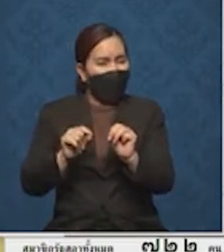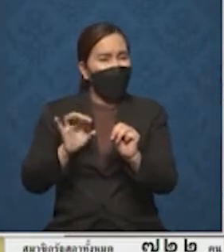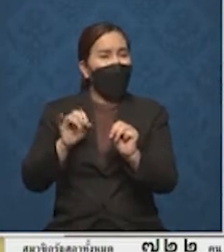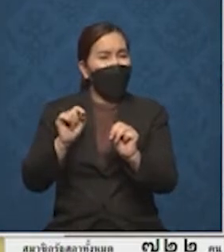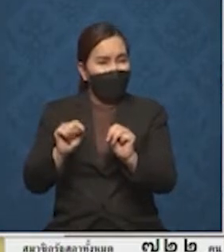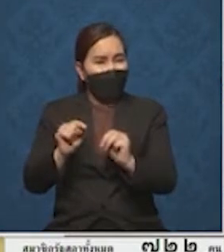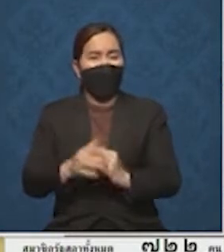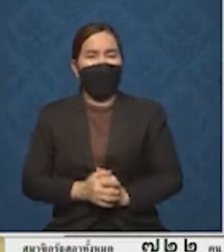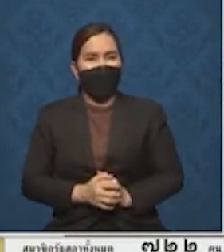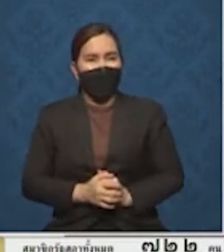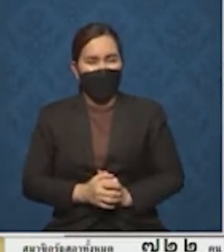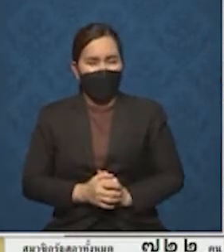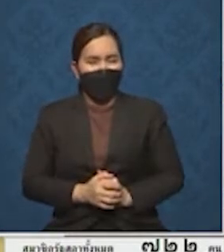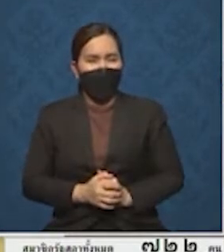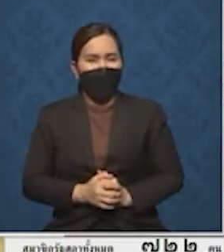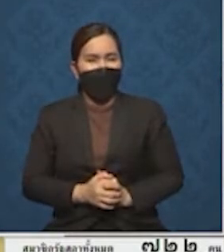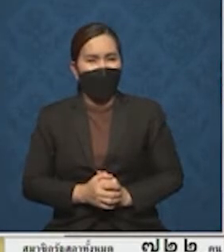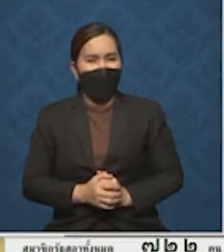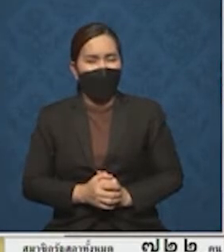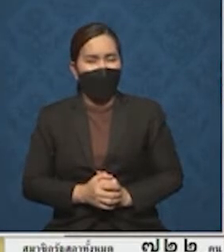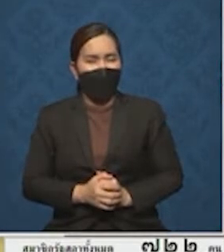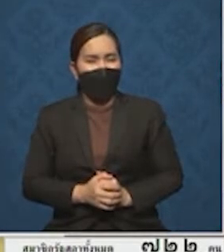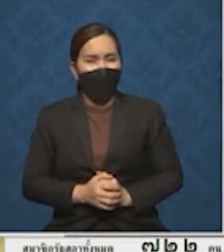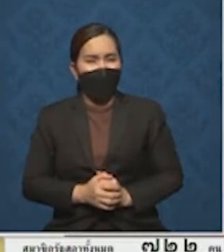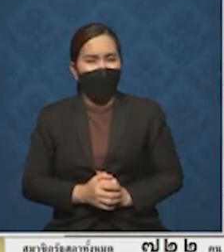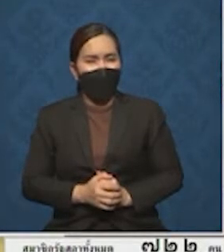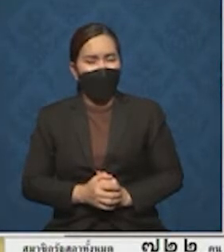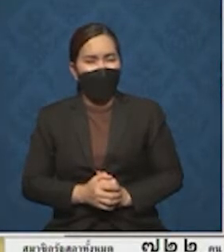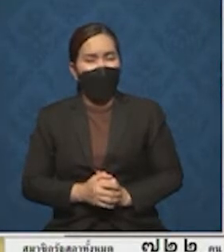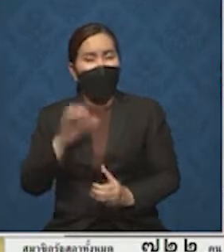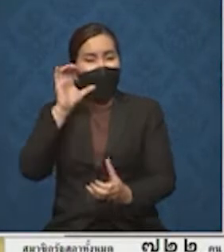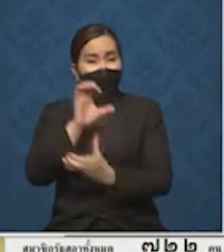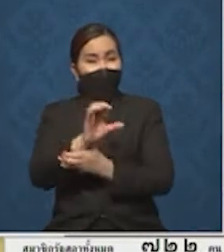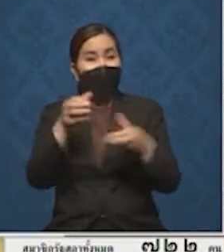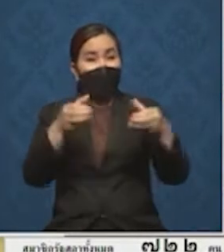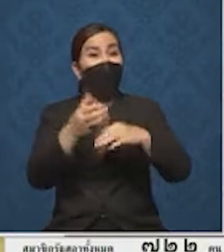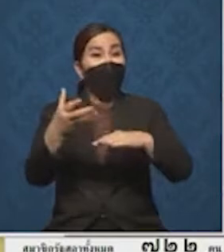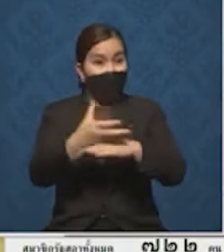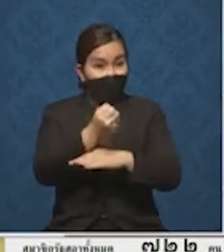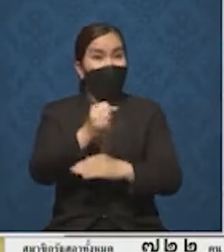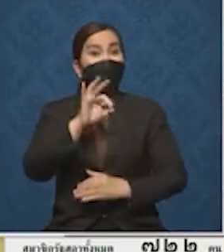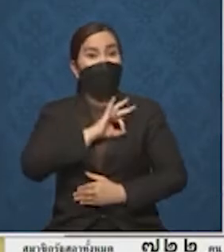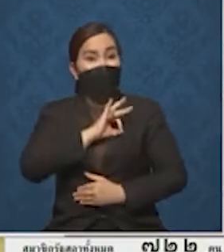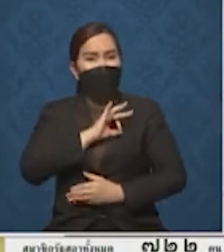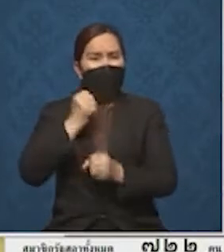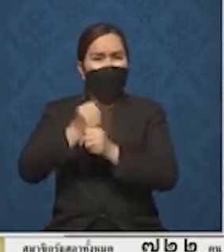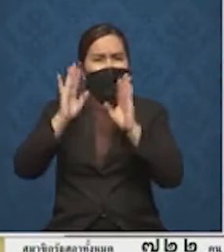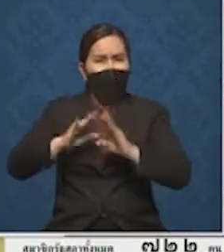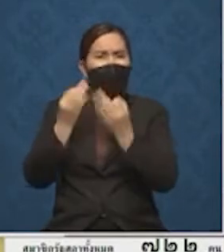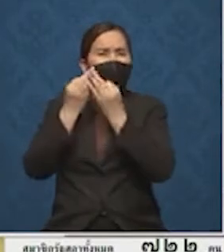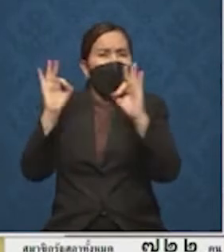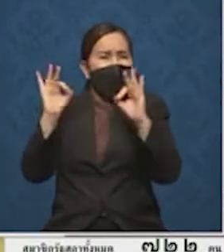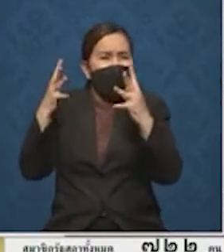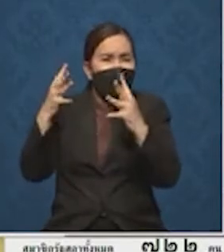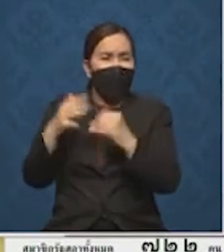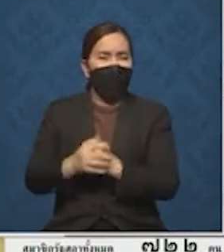พักการเมืองและสมาชิกพักการเมืองที่ให้ขาดความอสระซึ่เราจะ